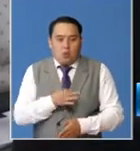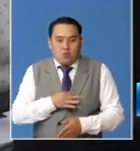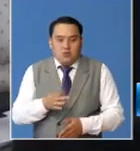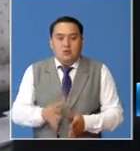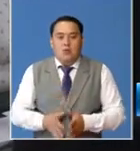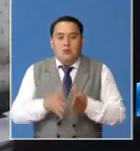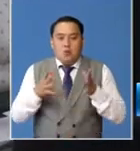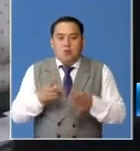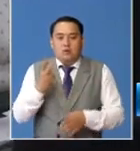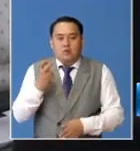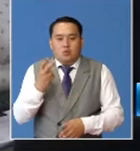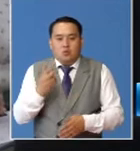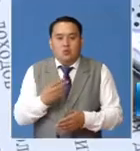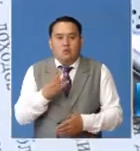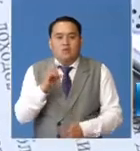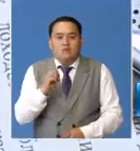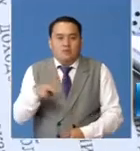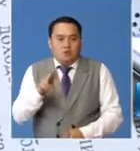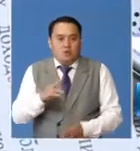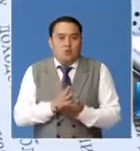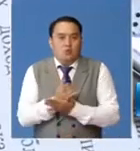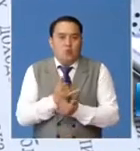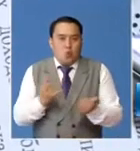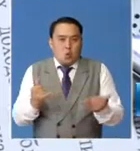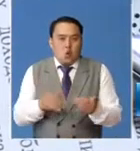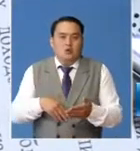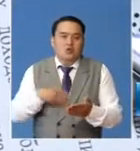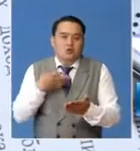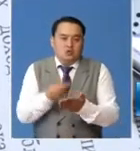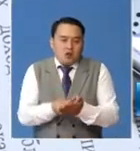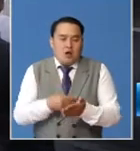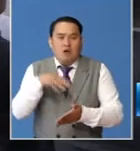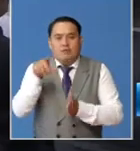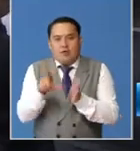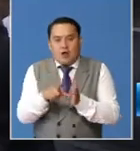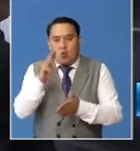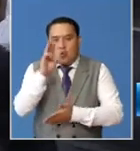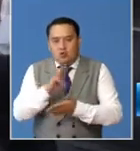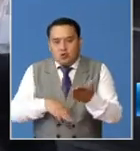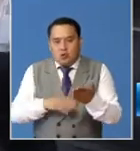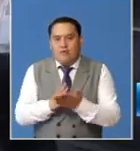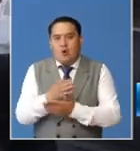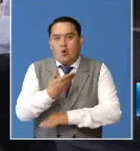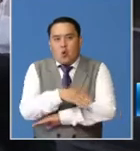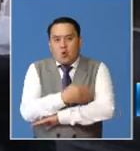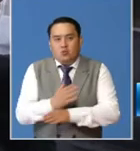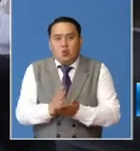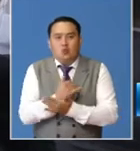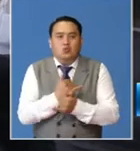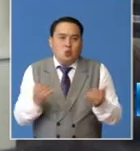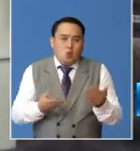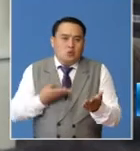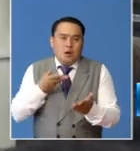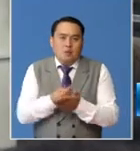оказывает более 200 видов услуг, в том числе оплаты налогов, штрафов, пошлин, коммунальных услуг. Посредством портала в